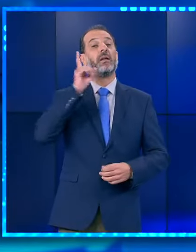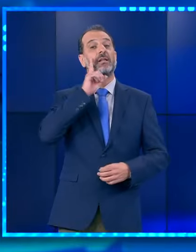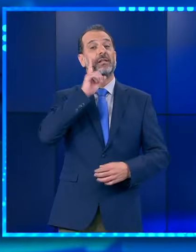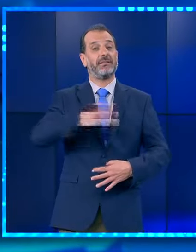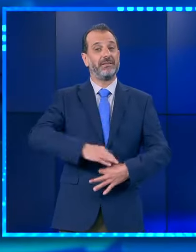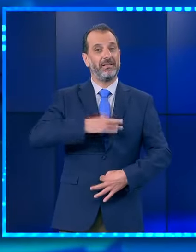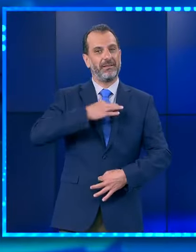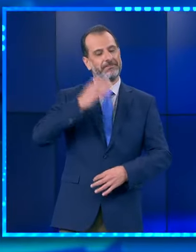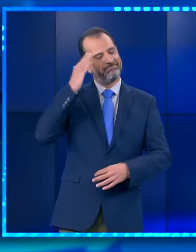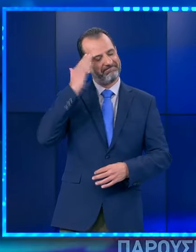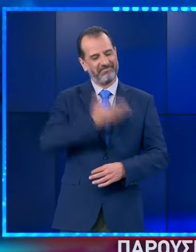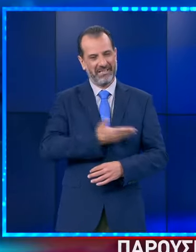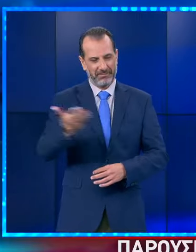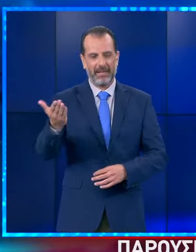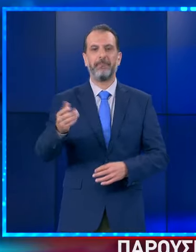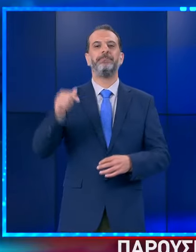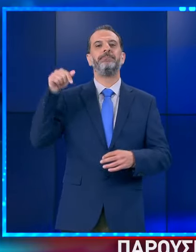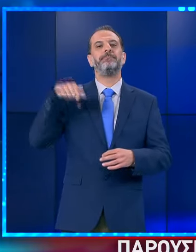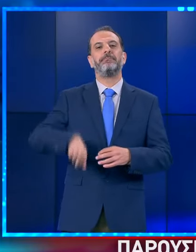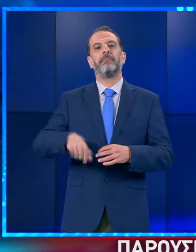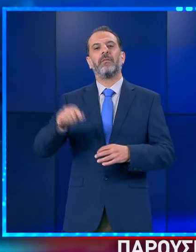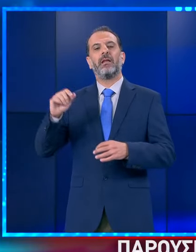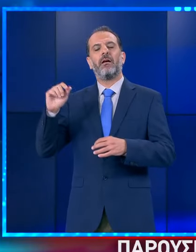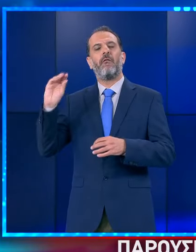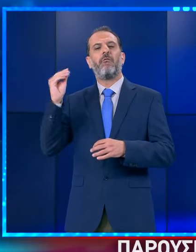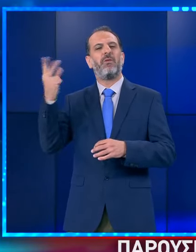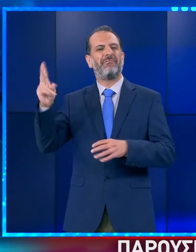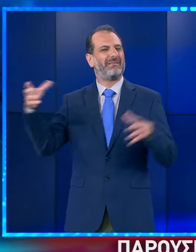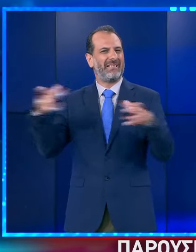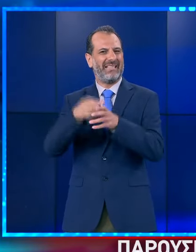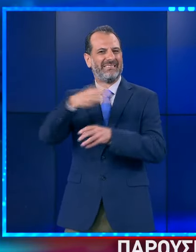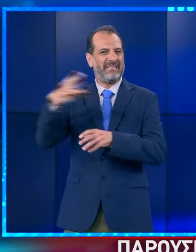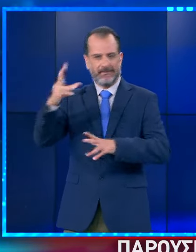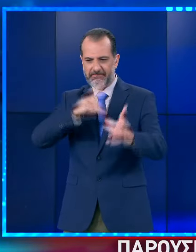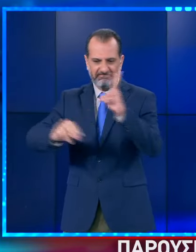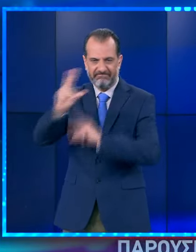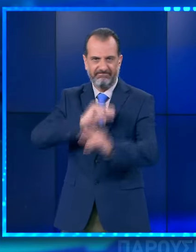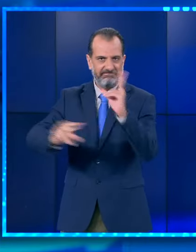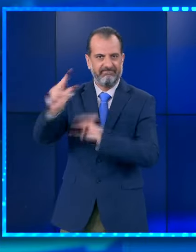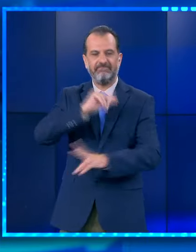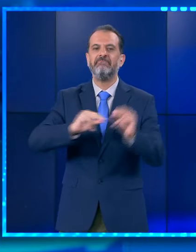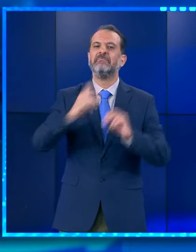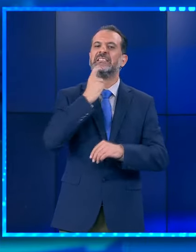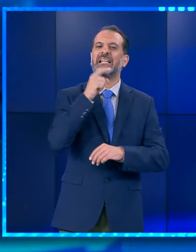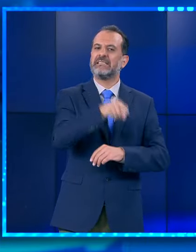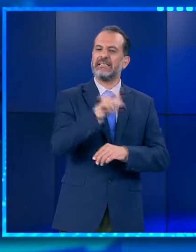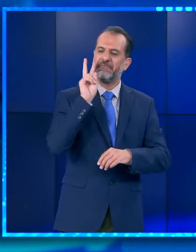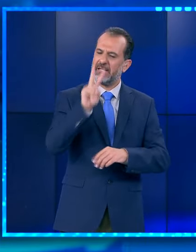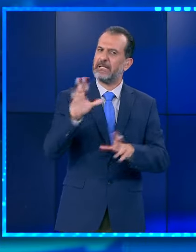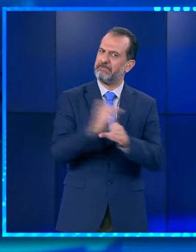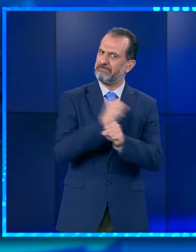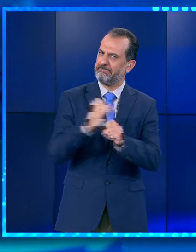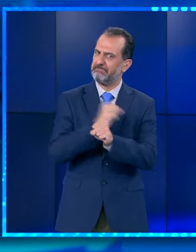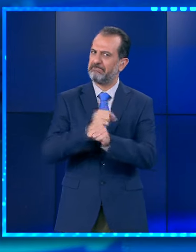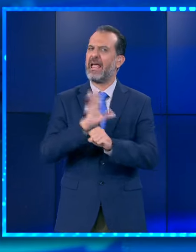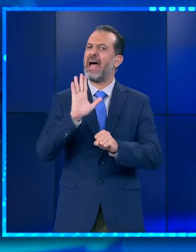Καλό μεσημέρι και πάλι, κυρίες και κύριοι. Νίκησε στα σημεία, αλλά βγήκε λαβωμένος ο Στέφανος Κασελάκης από την επεισοδιακή συνεδρίαση της κοινοβουλευτικής